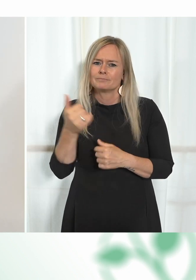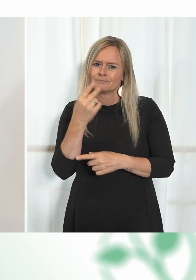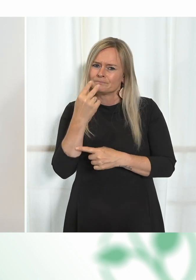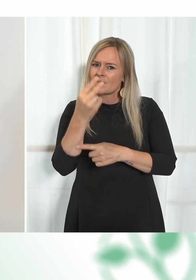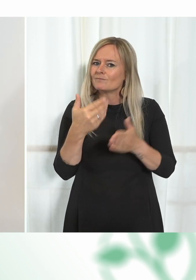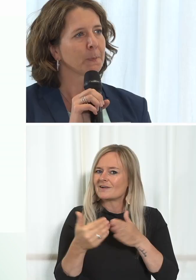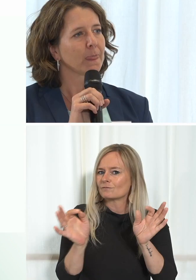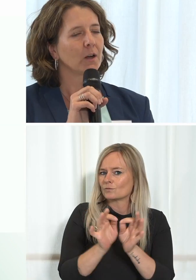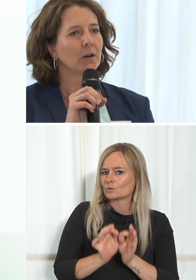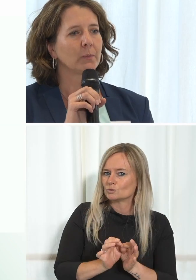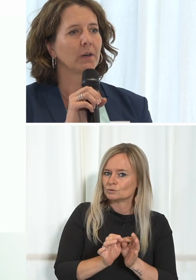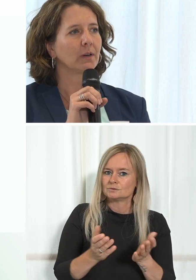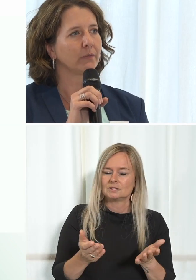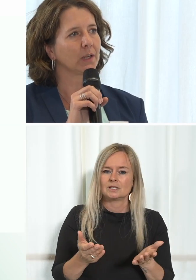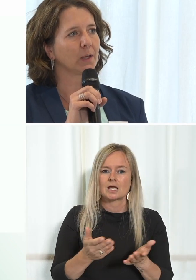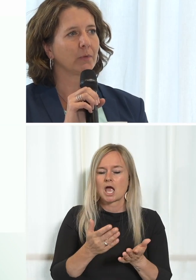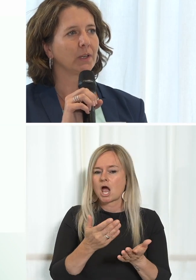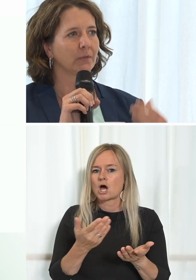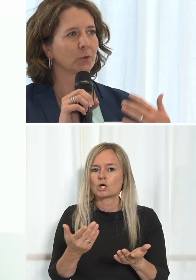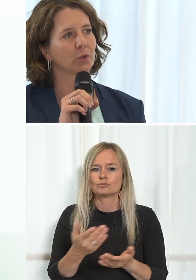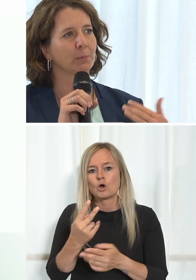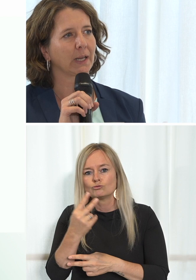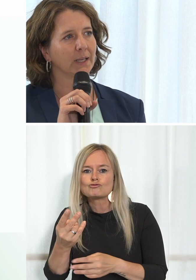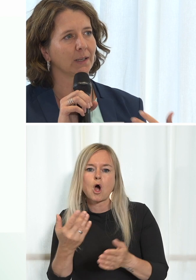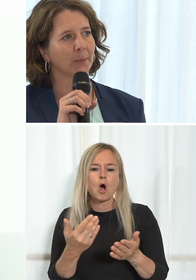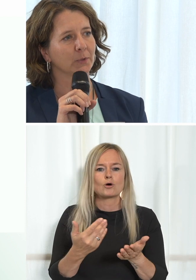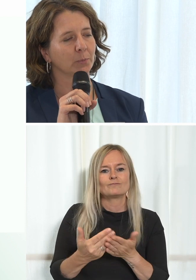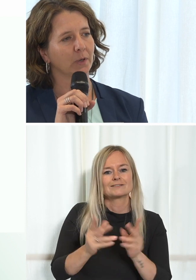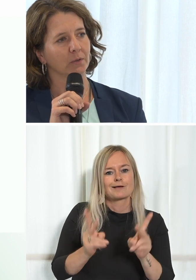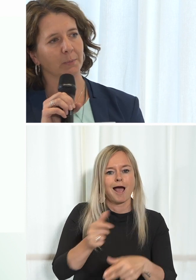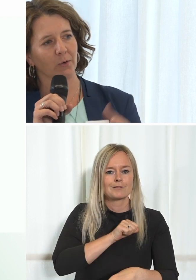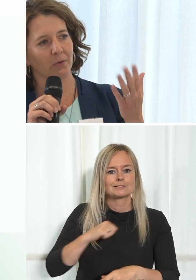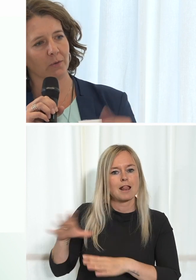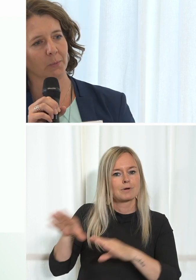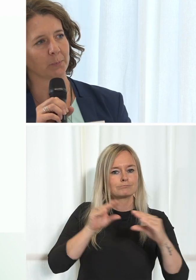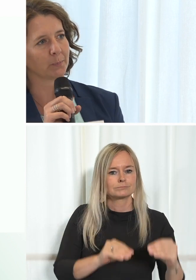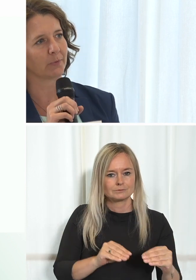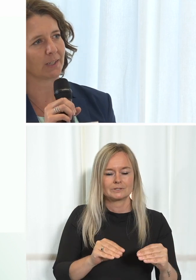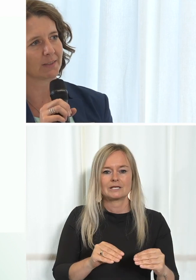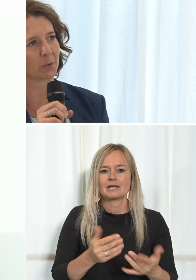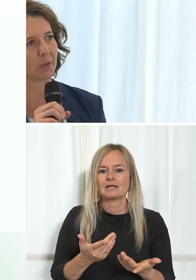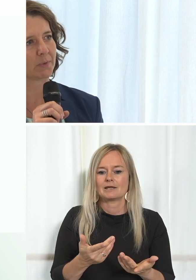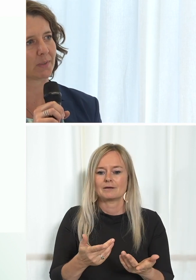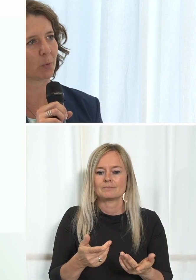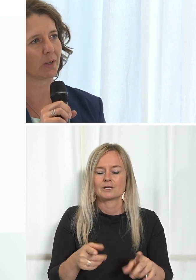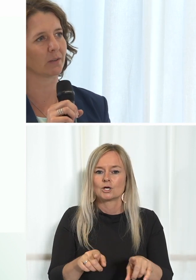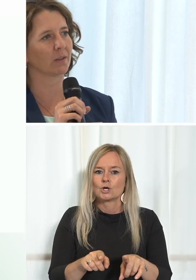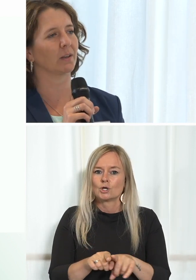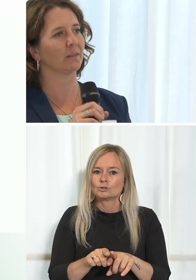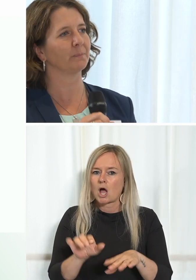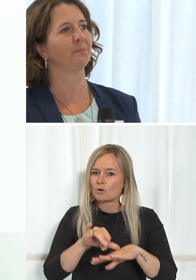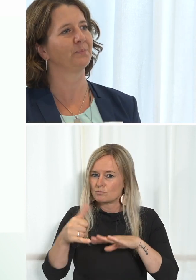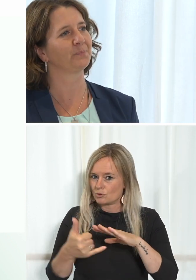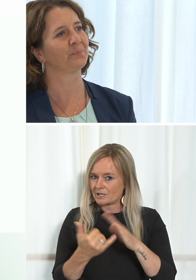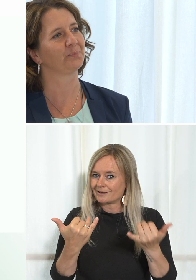übernehmen, einzusetzen. Aber wirklich immer wieder versuchen, die Barrieren abzubauen. Und Marco, im Verteilzentrum gibt es ein Projekt auch